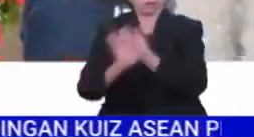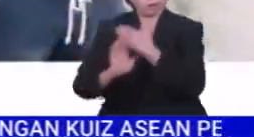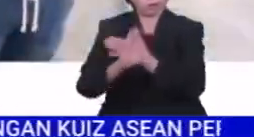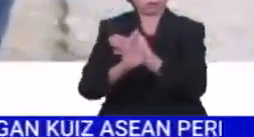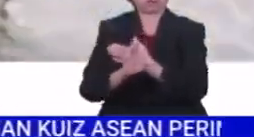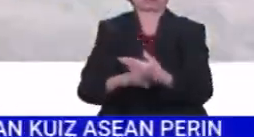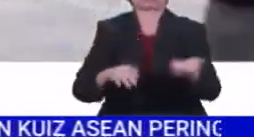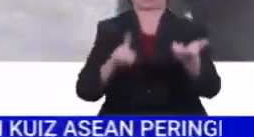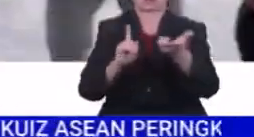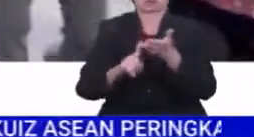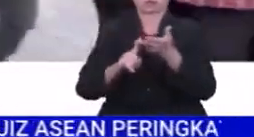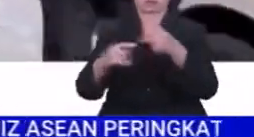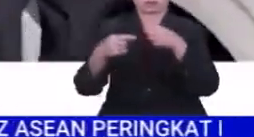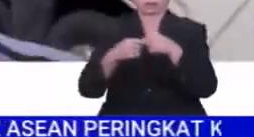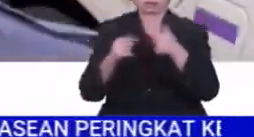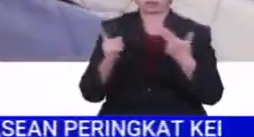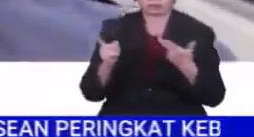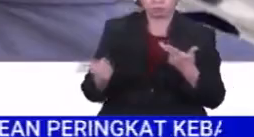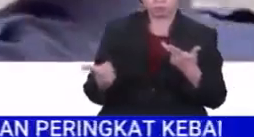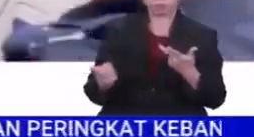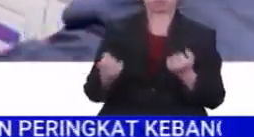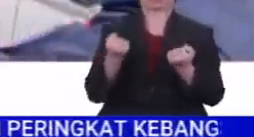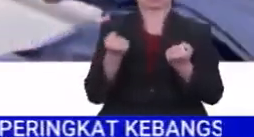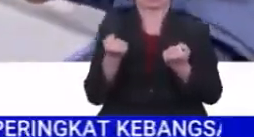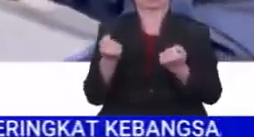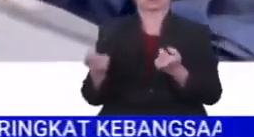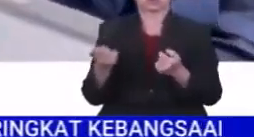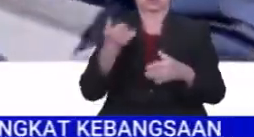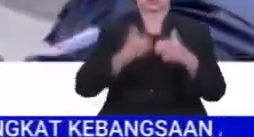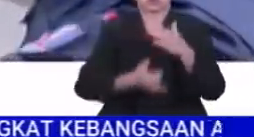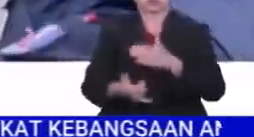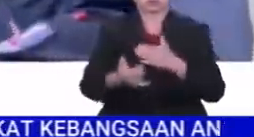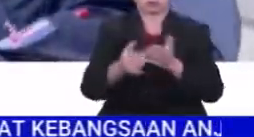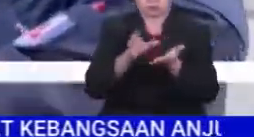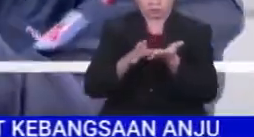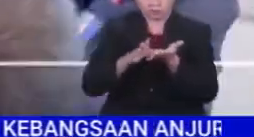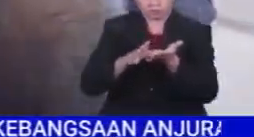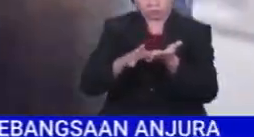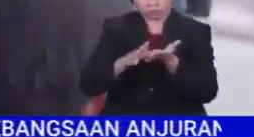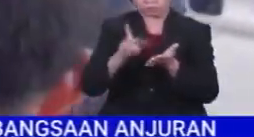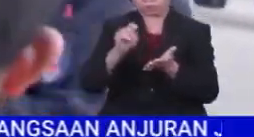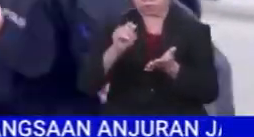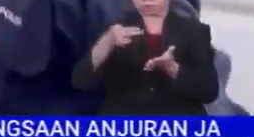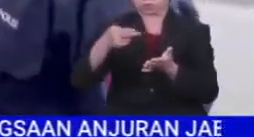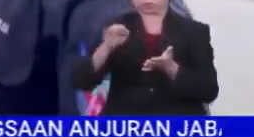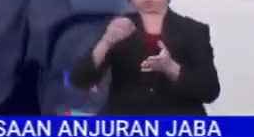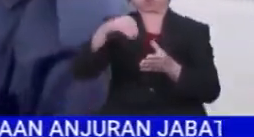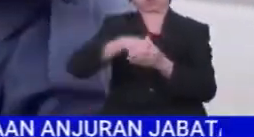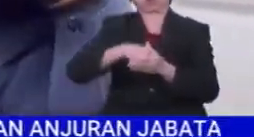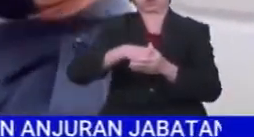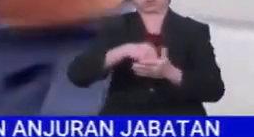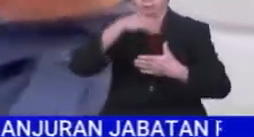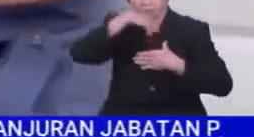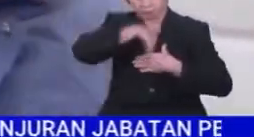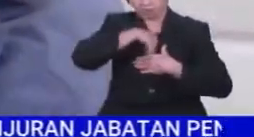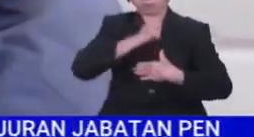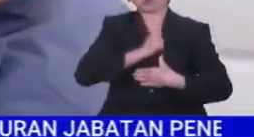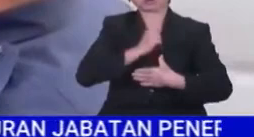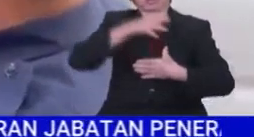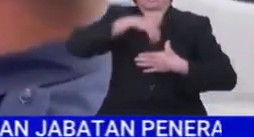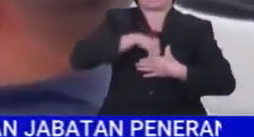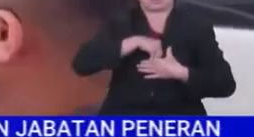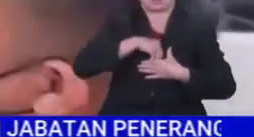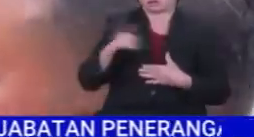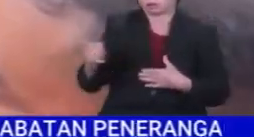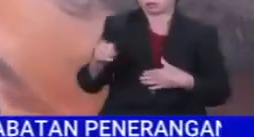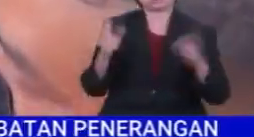lain manfaatnya untuk pertumbuhan ketiga dodid aku memasukkan dadah berbahaya di Hesti kedalam badan sendiri duduk